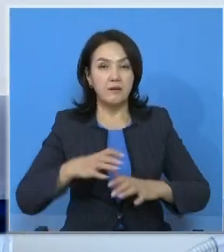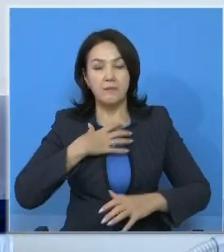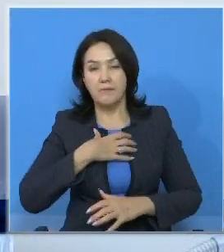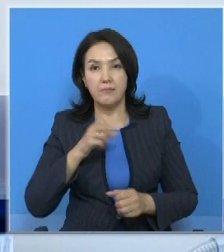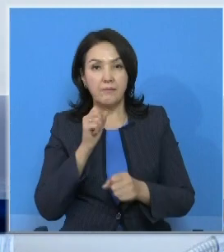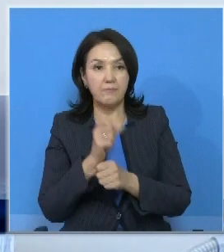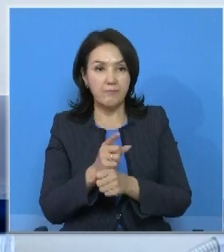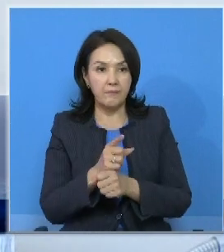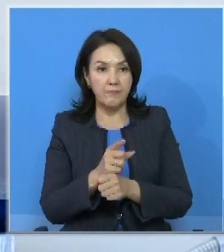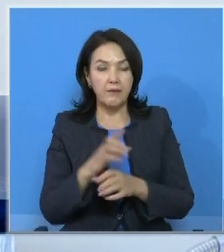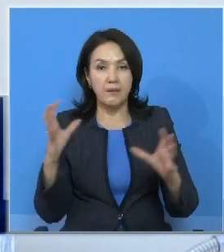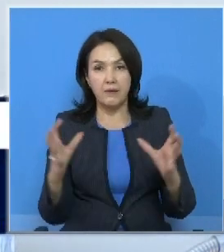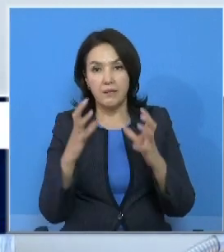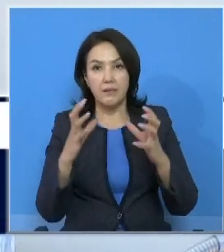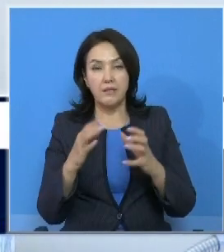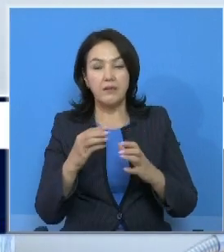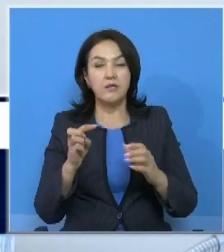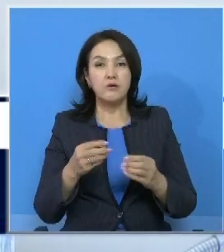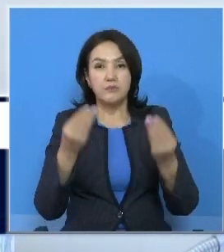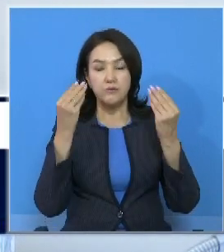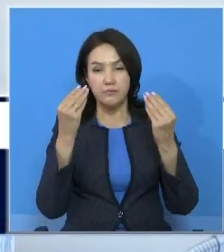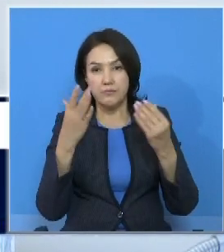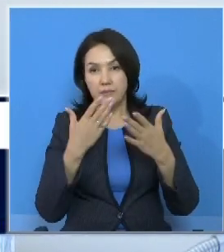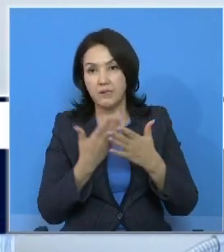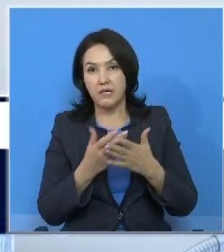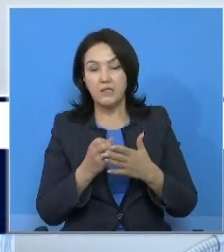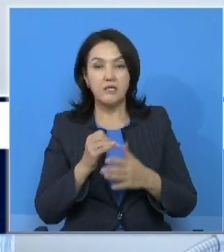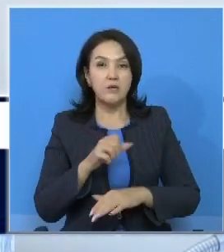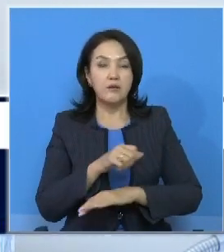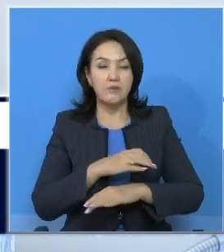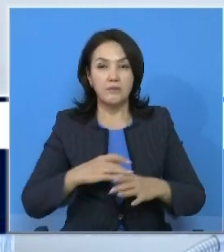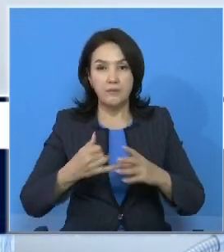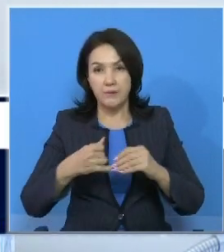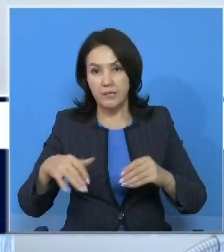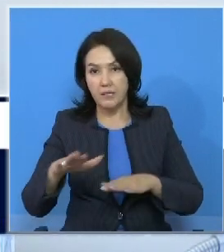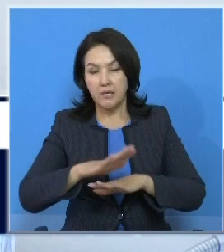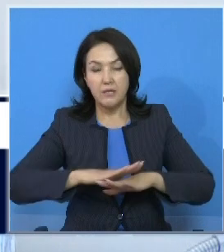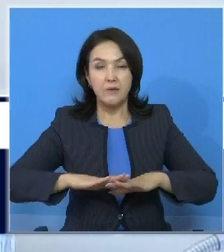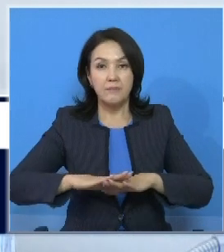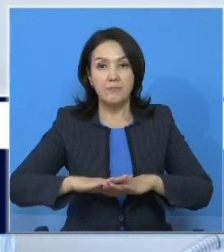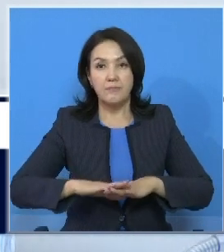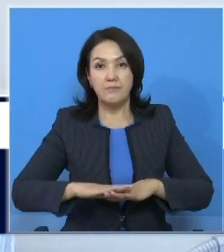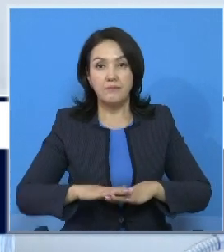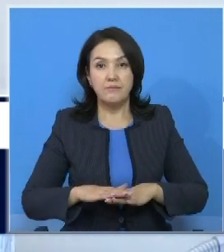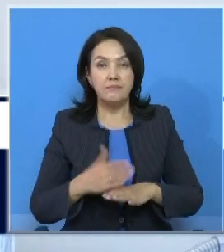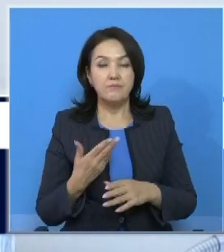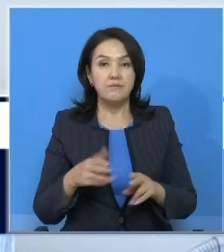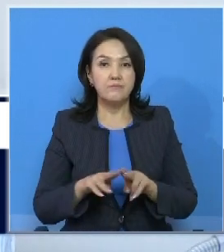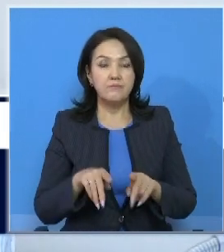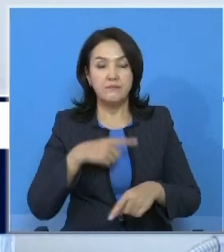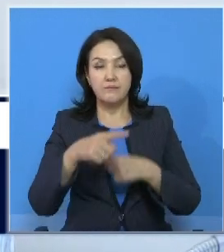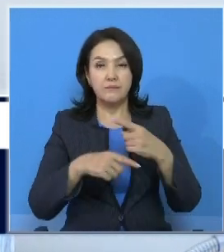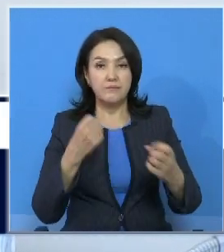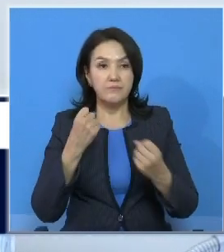важная задача – сохранить суверенитет и территориальную целостность страны. Для